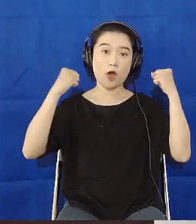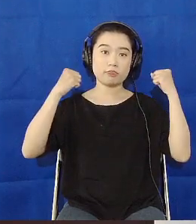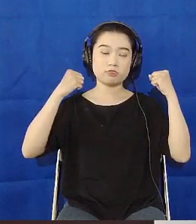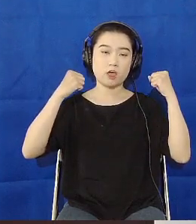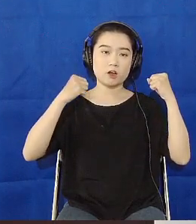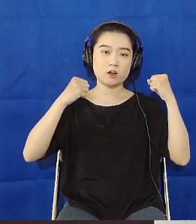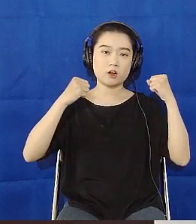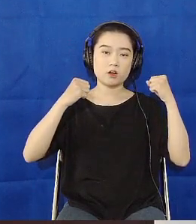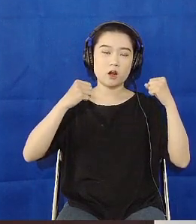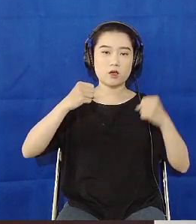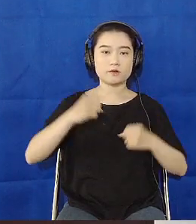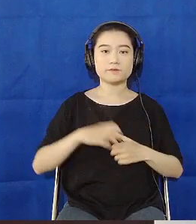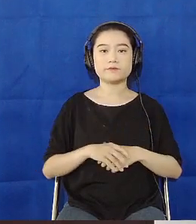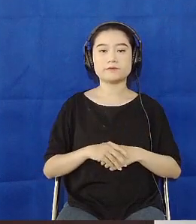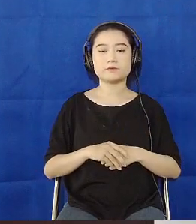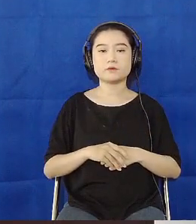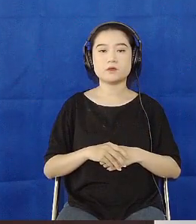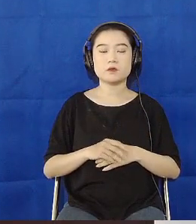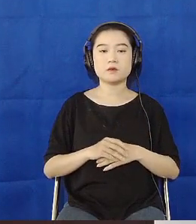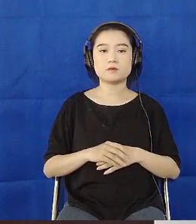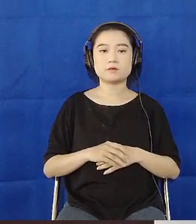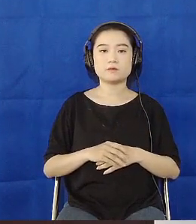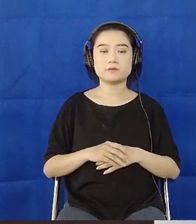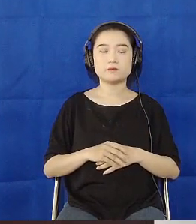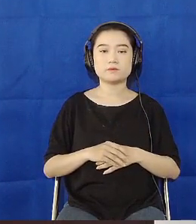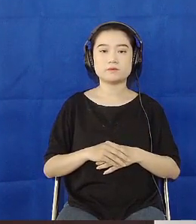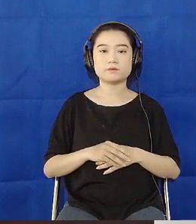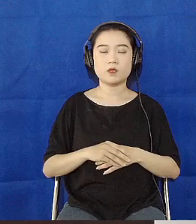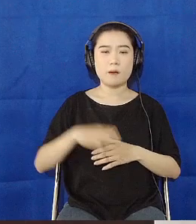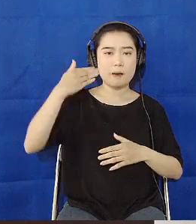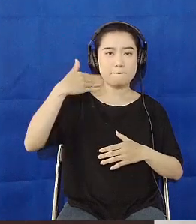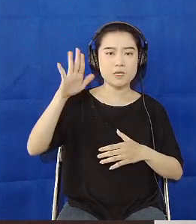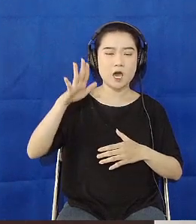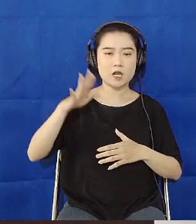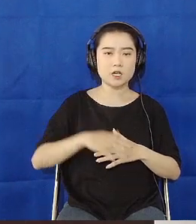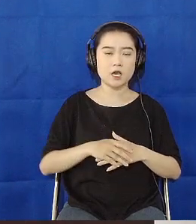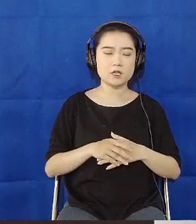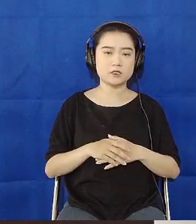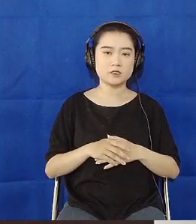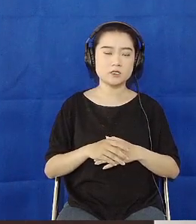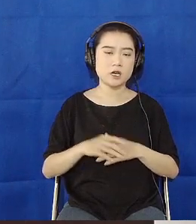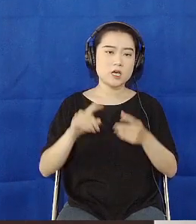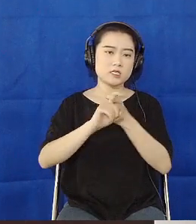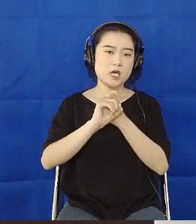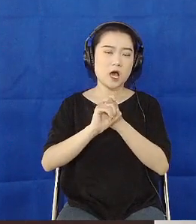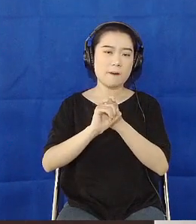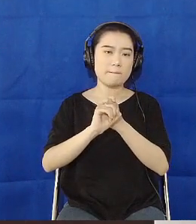mempunyai kesehatan, mempunyai kemampuan, membiarkan dirinya menganggur